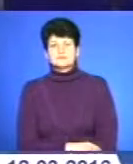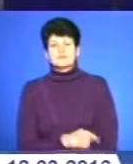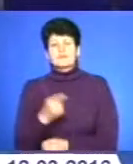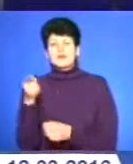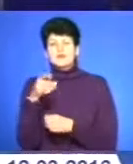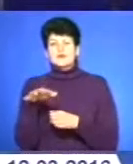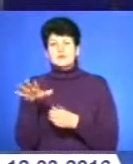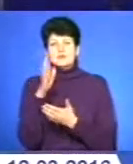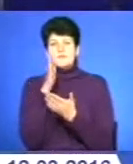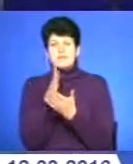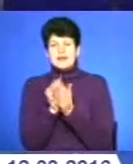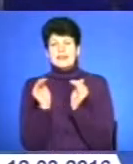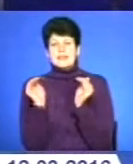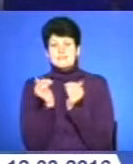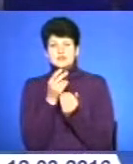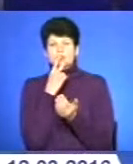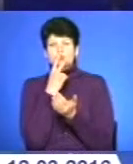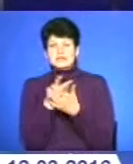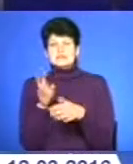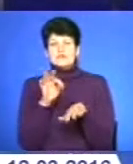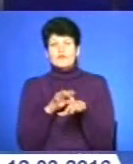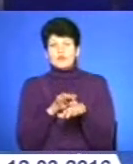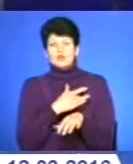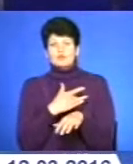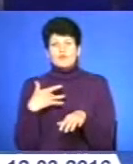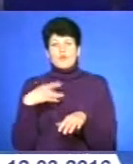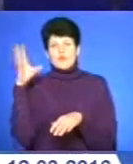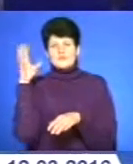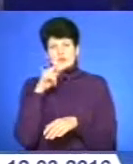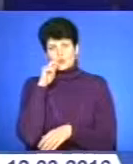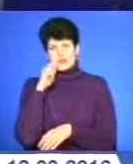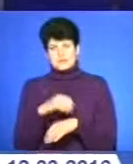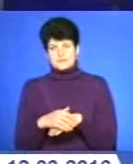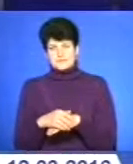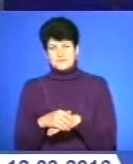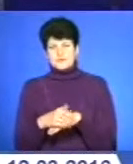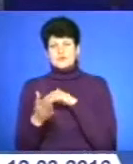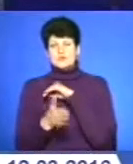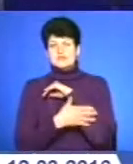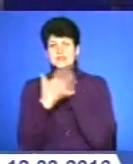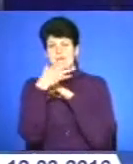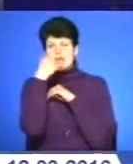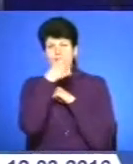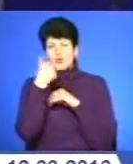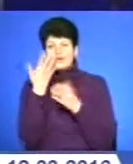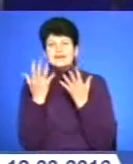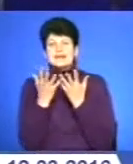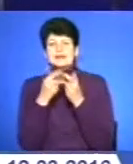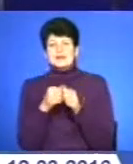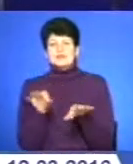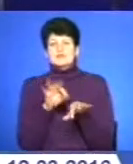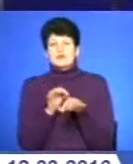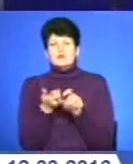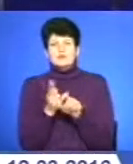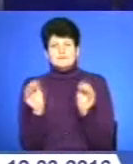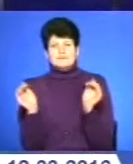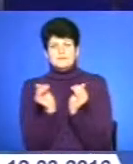Тернопільщина має найменший показник захворюваності на туберкульоз по всій Україні. За останні 5 років кількість хворих значно